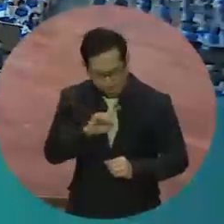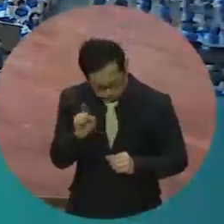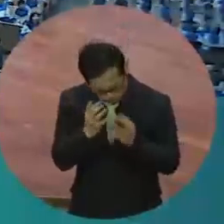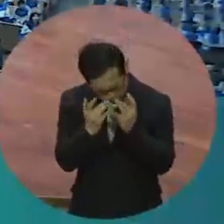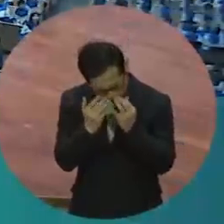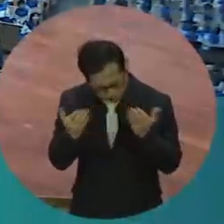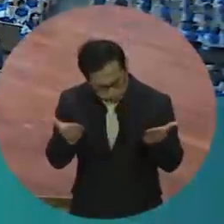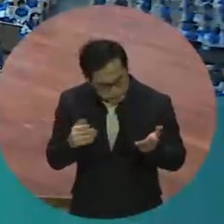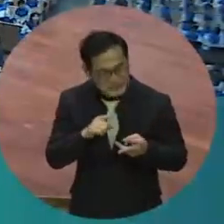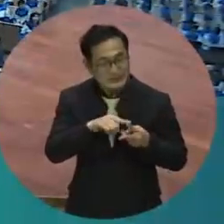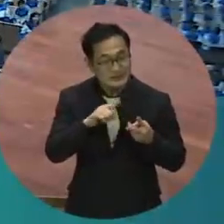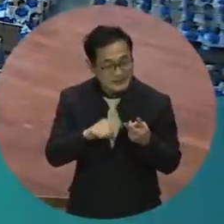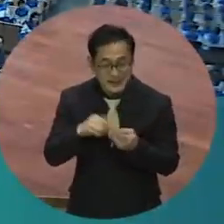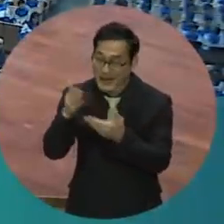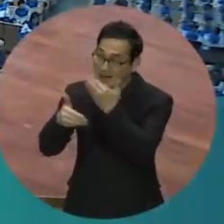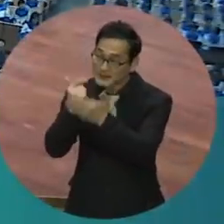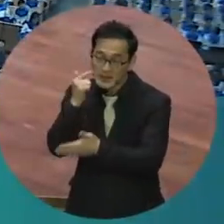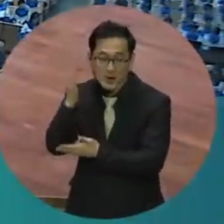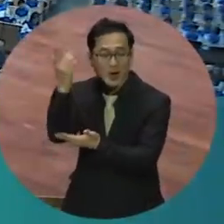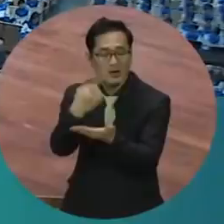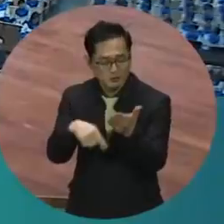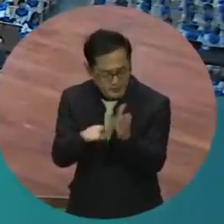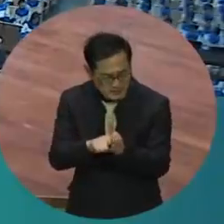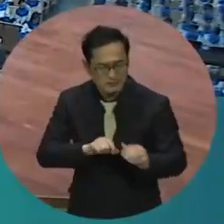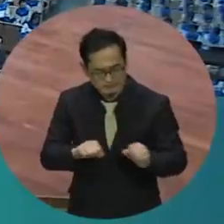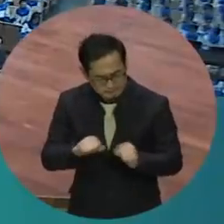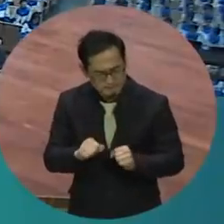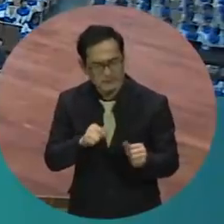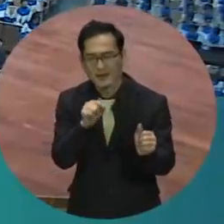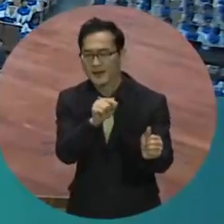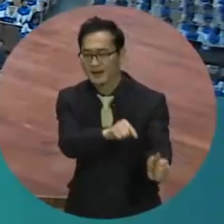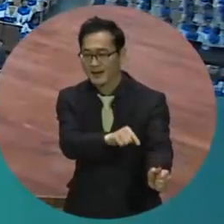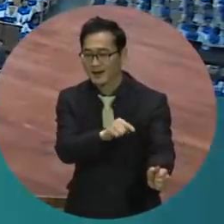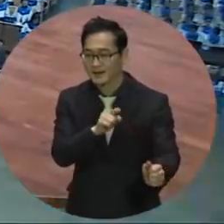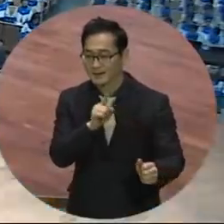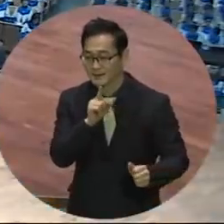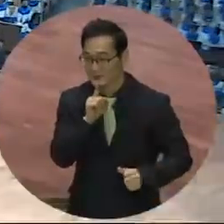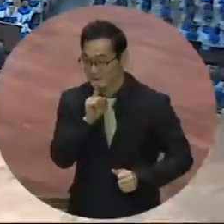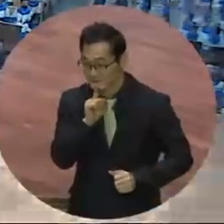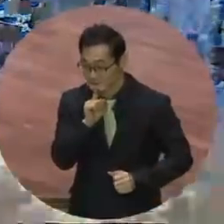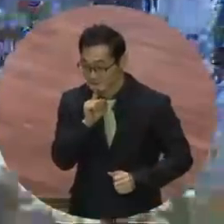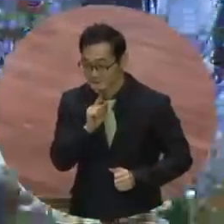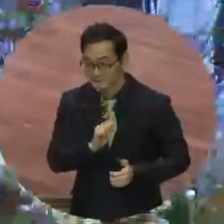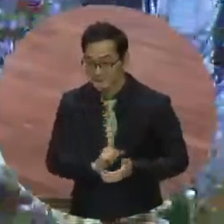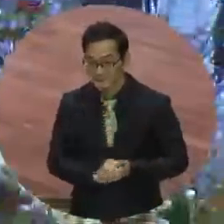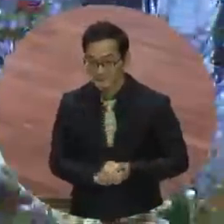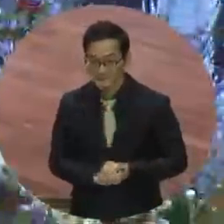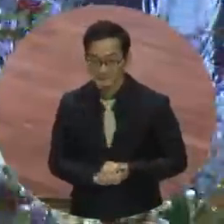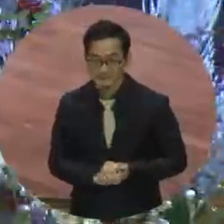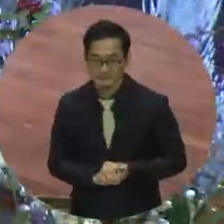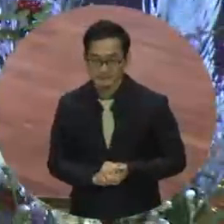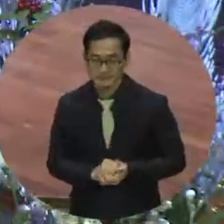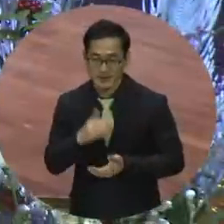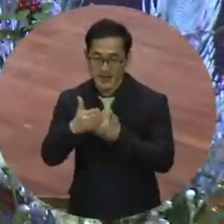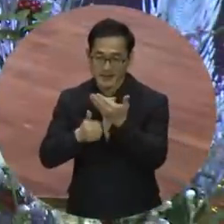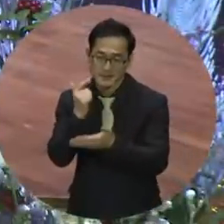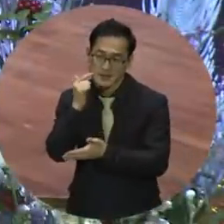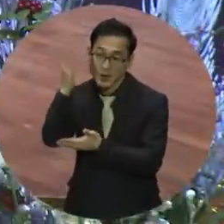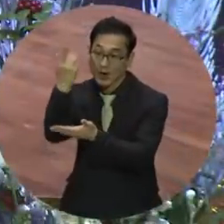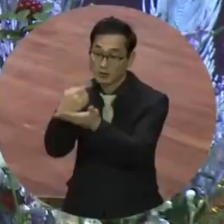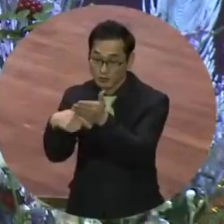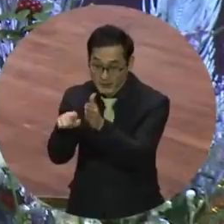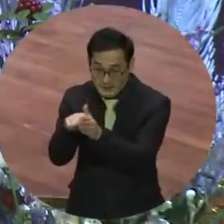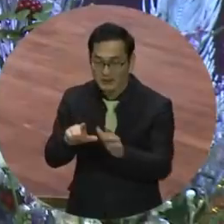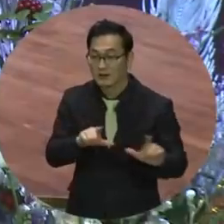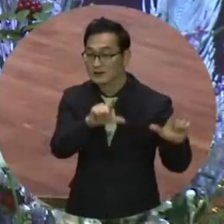하든지 하나님의 영광을 위해서 해라. 무엇을 하든지 하나님의 영광을 위해서 사는 것이